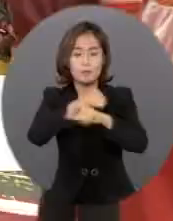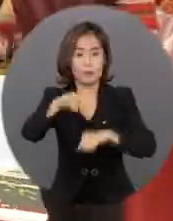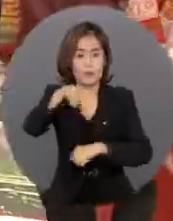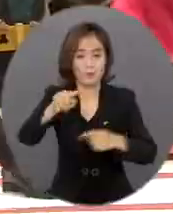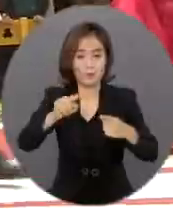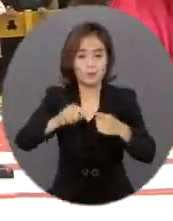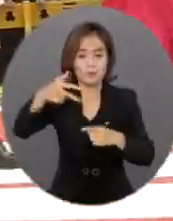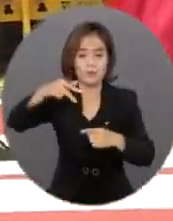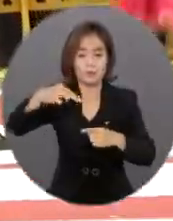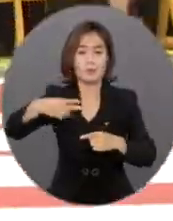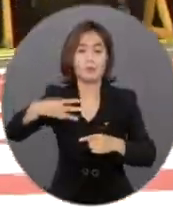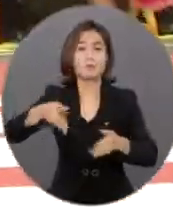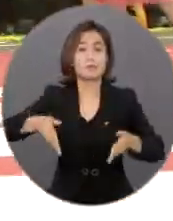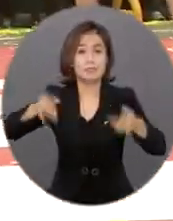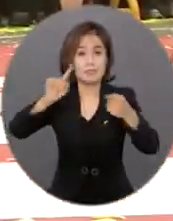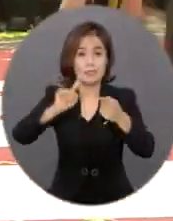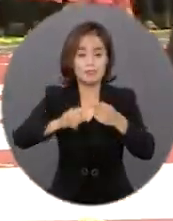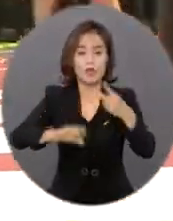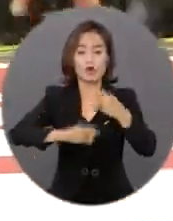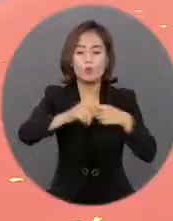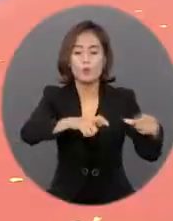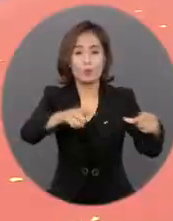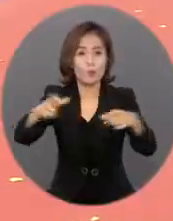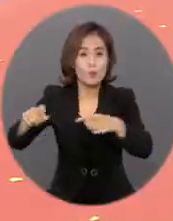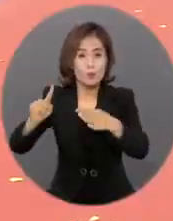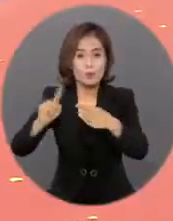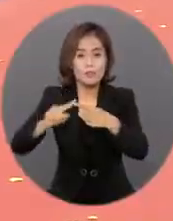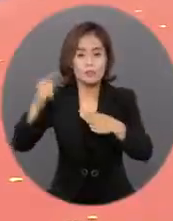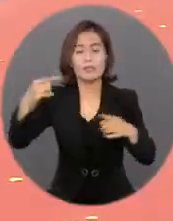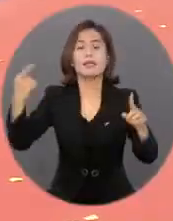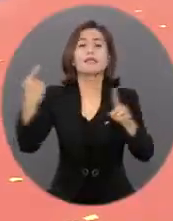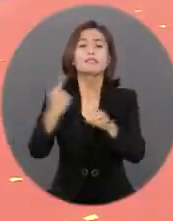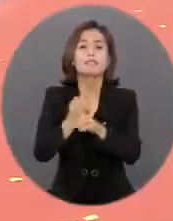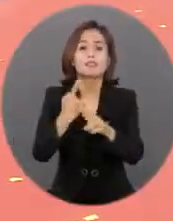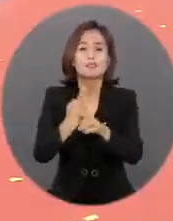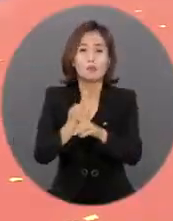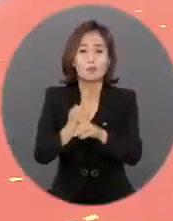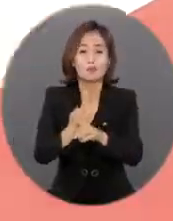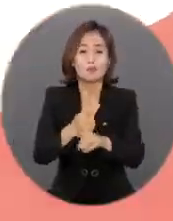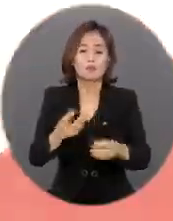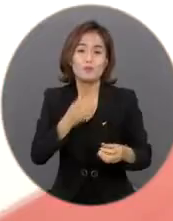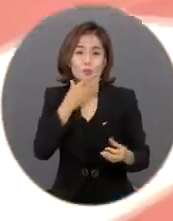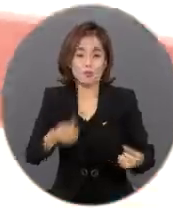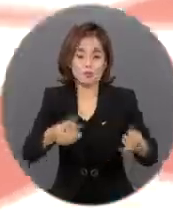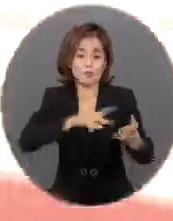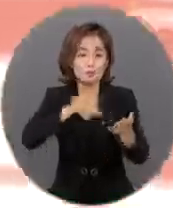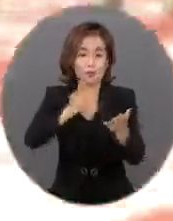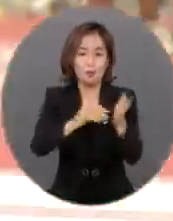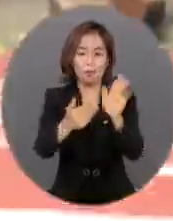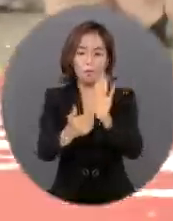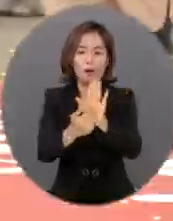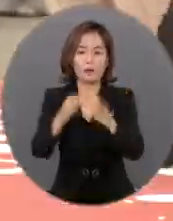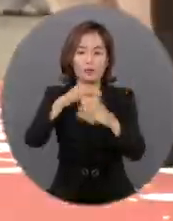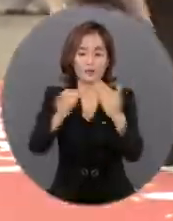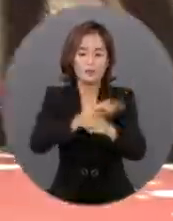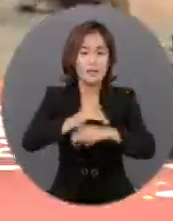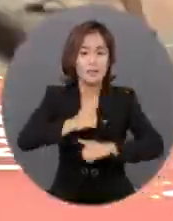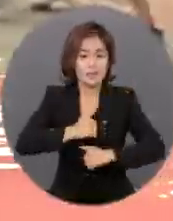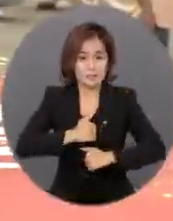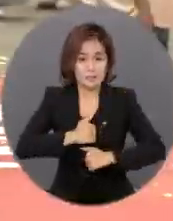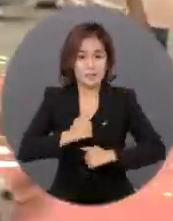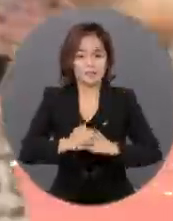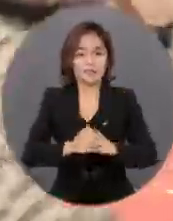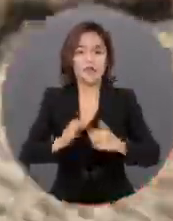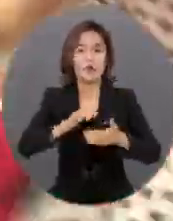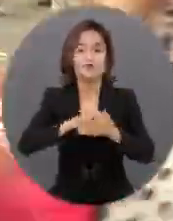민주광장과 전일빌딩 2, 4호 등 동구 일대에서 힐링 예스 춘장 축제라는 주제로 방역 지침을 준수하며 관람